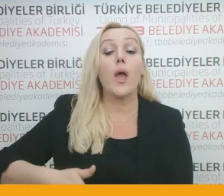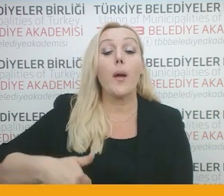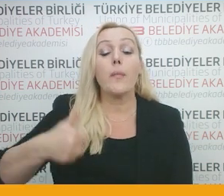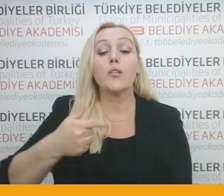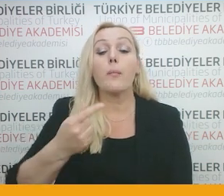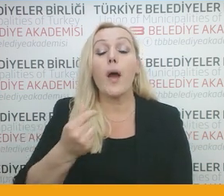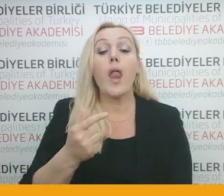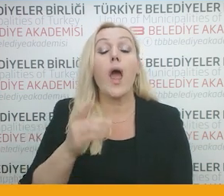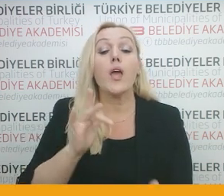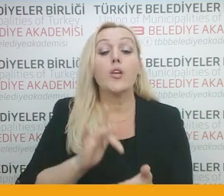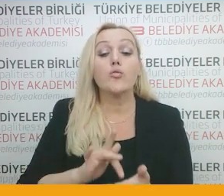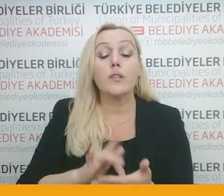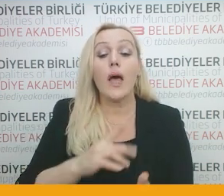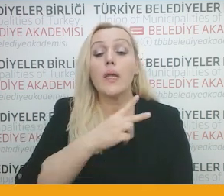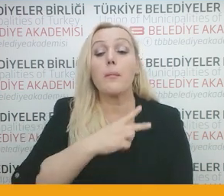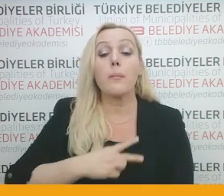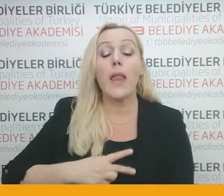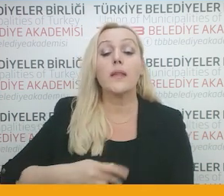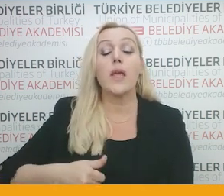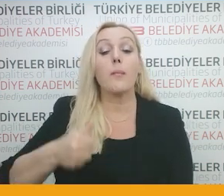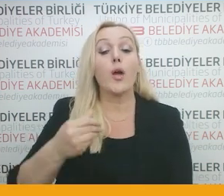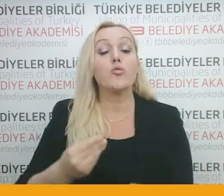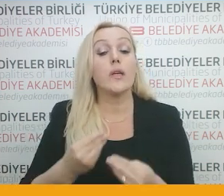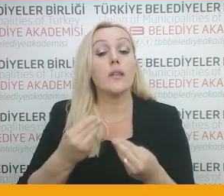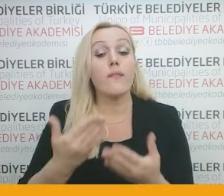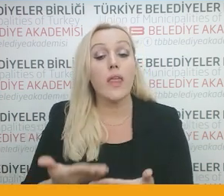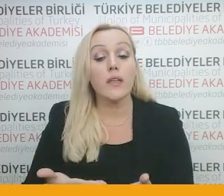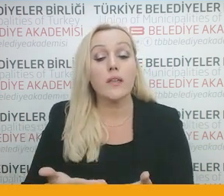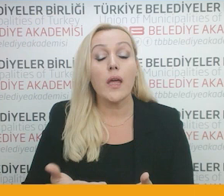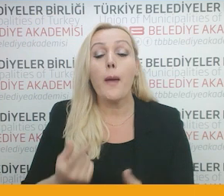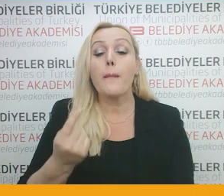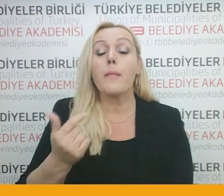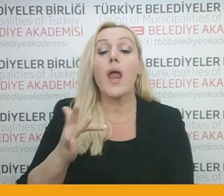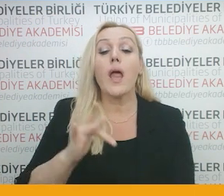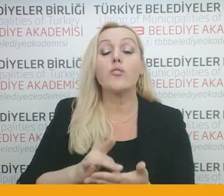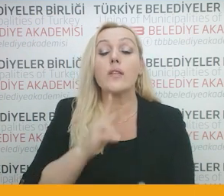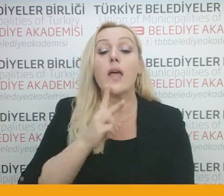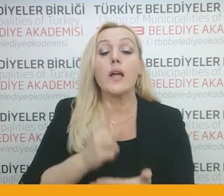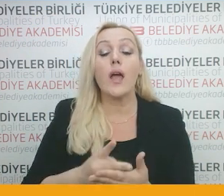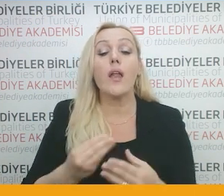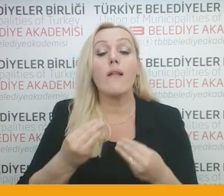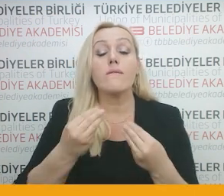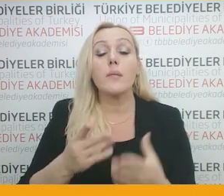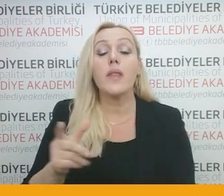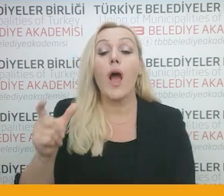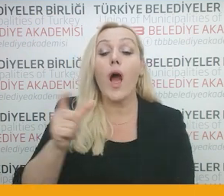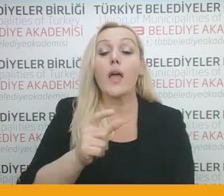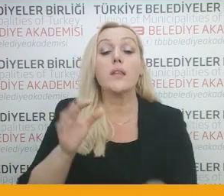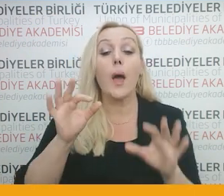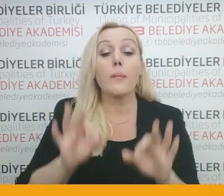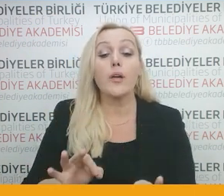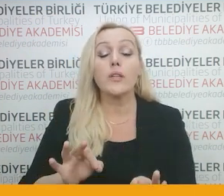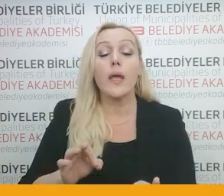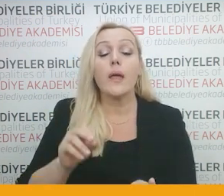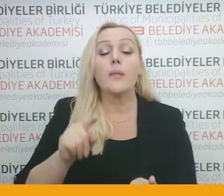para cezalarını belediye başkanı verir. Para cezaları karar verilmesini izleyen ay başından başlamak üzere ve herhangi